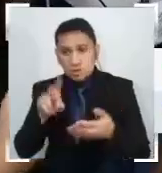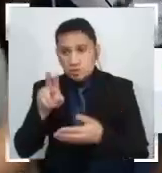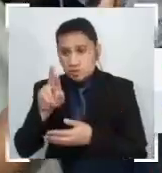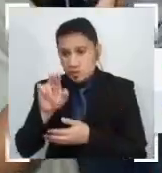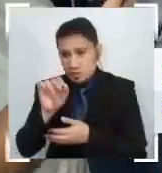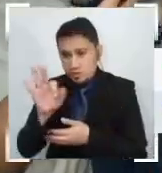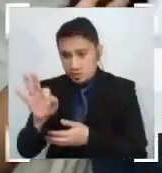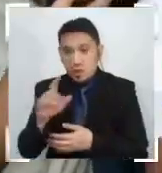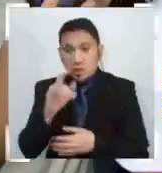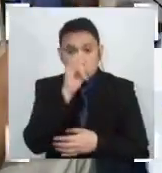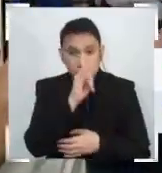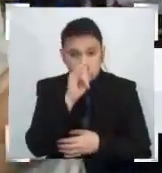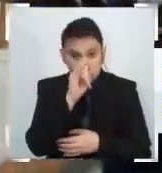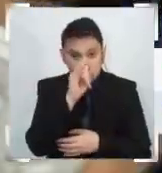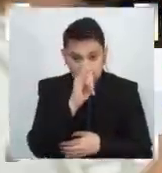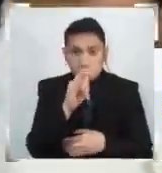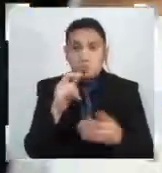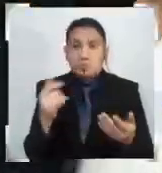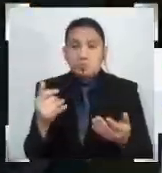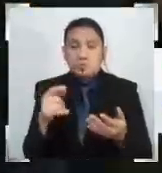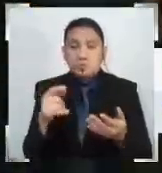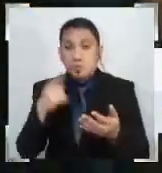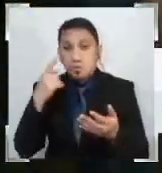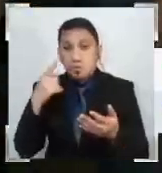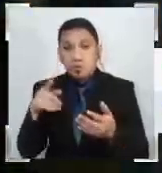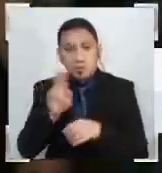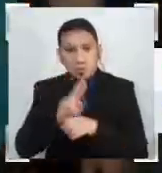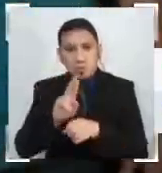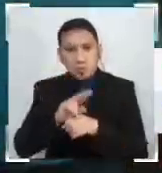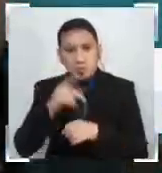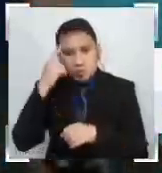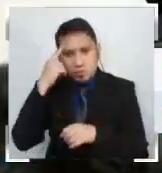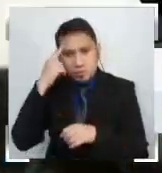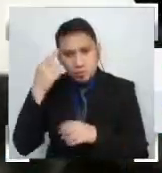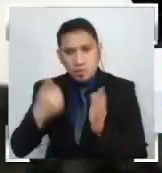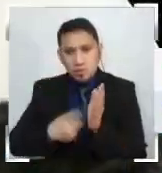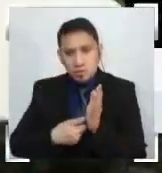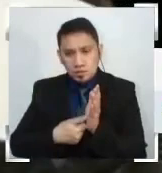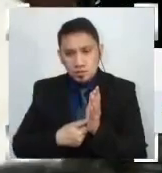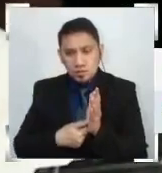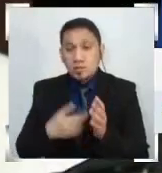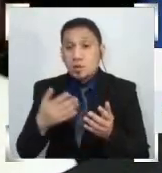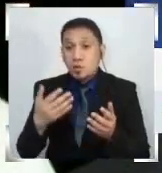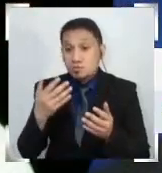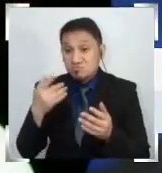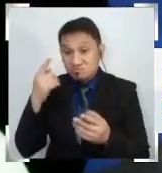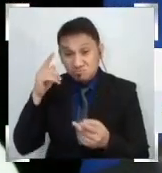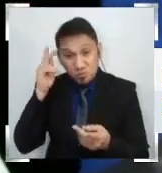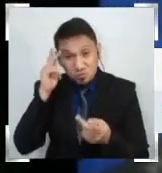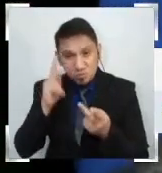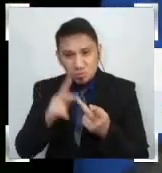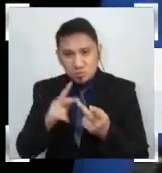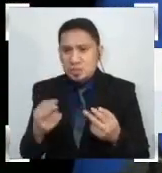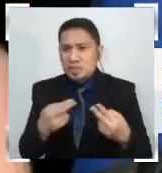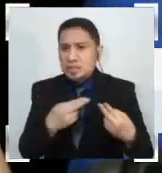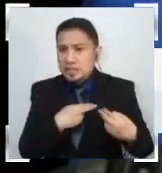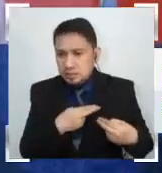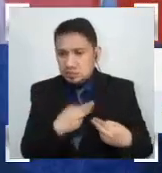mga kandidato para sa 2022 elections. Ito raw ay para maging responsable sila sa pagpo-post ng